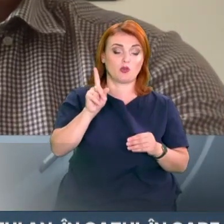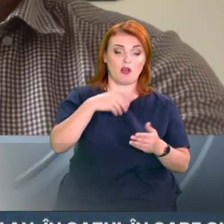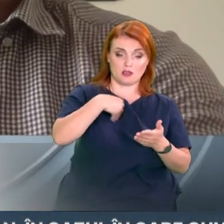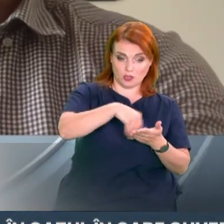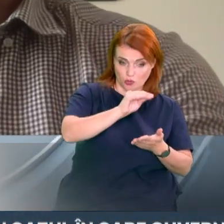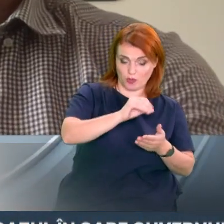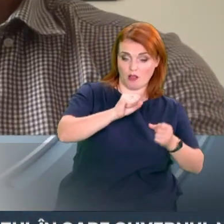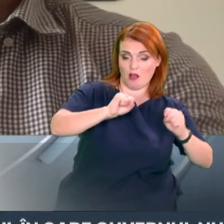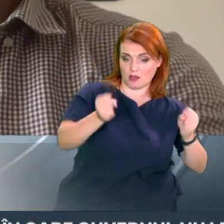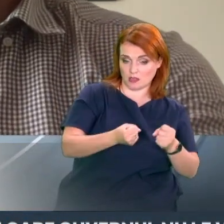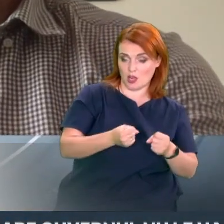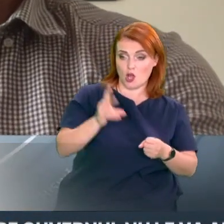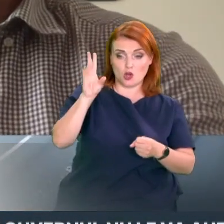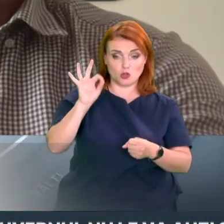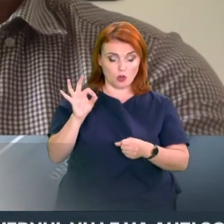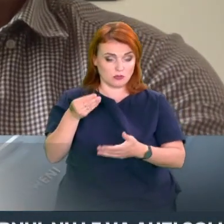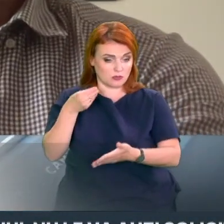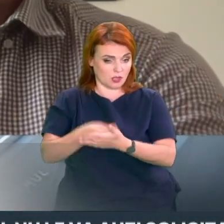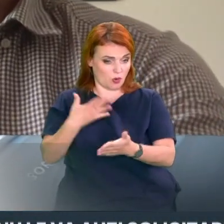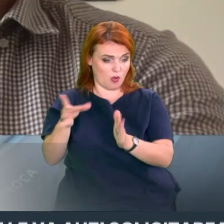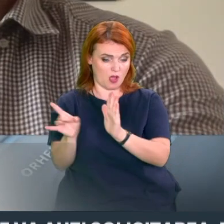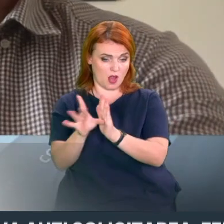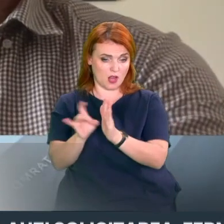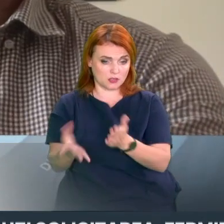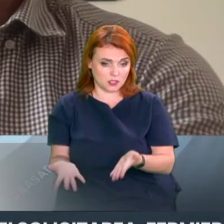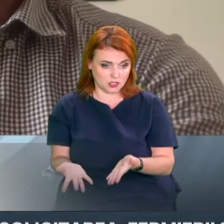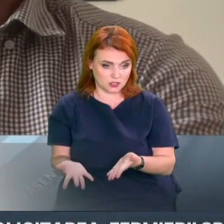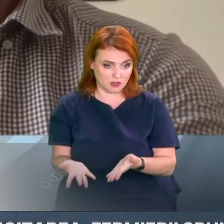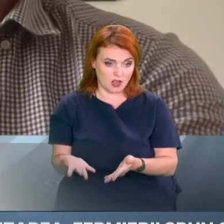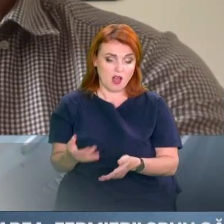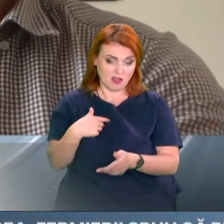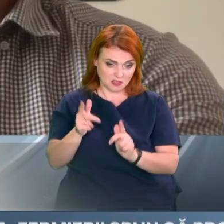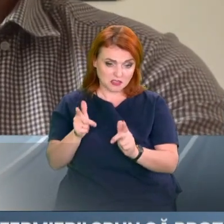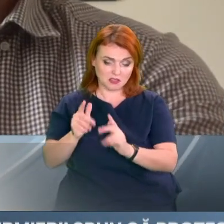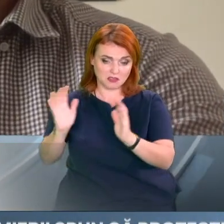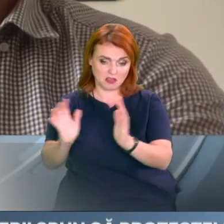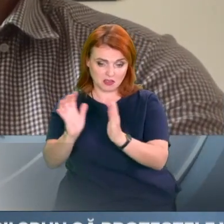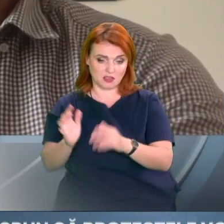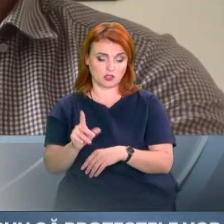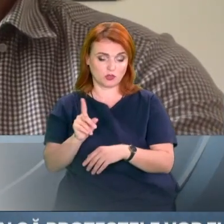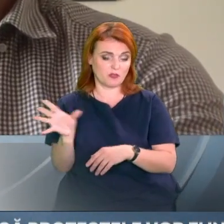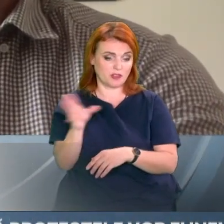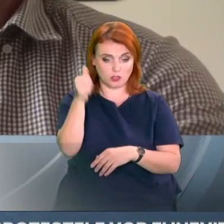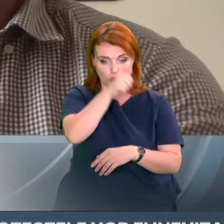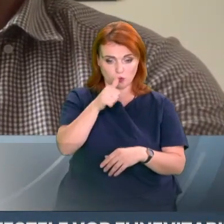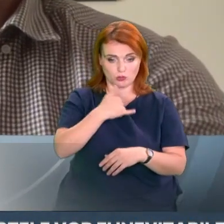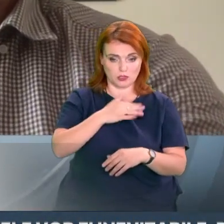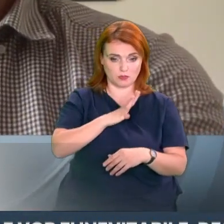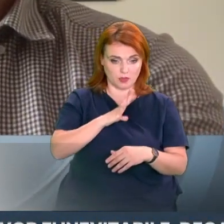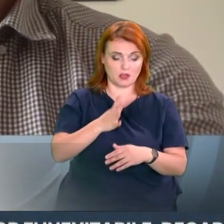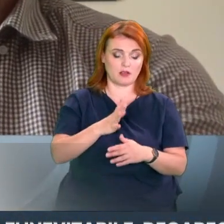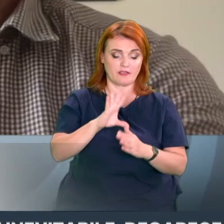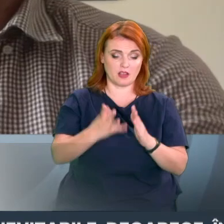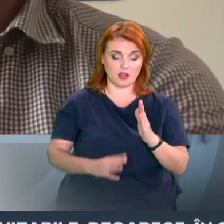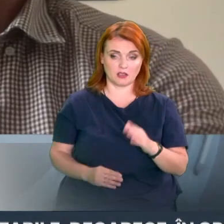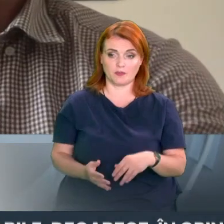Soluție există la alternative, fiindcă foarte mulți deținători de depozit frigorifice deja și-au instalat